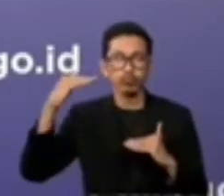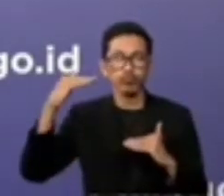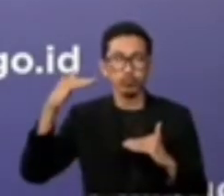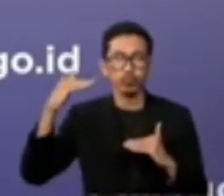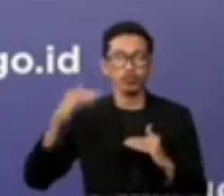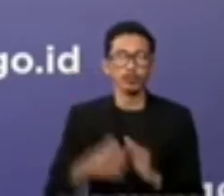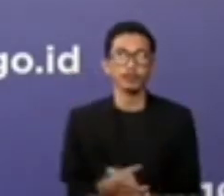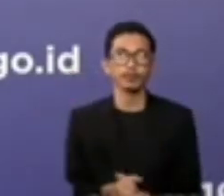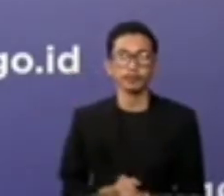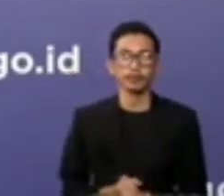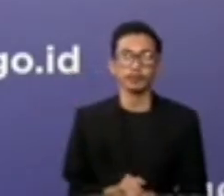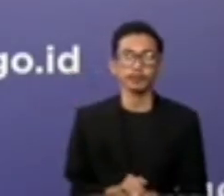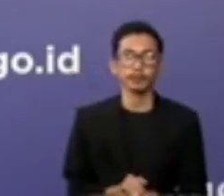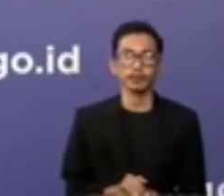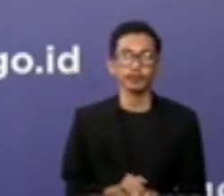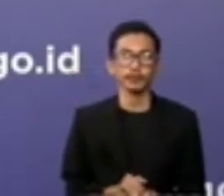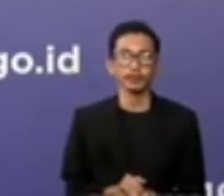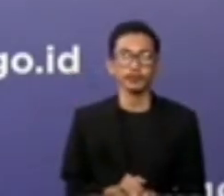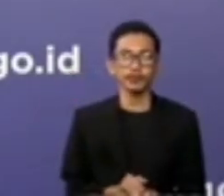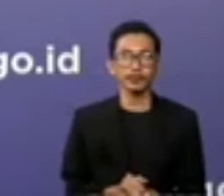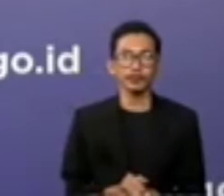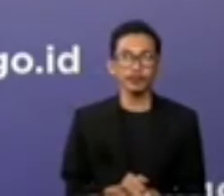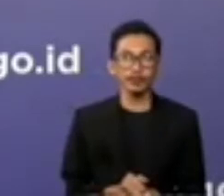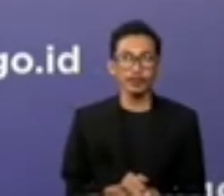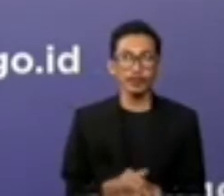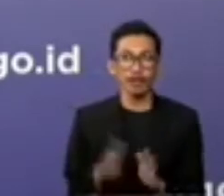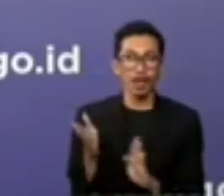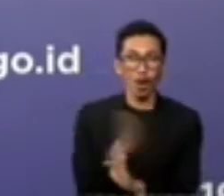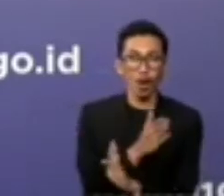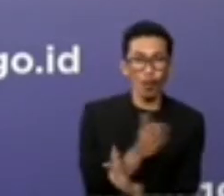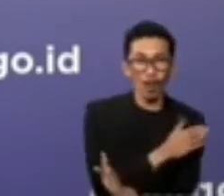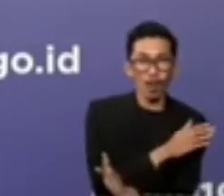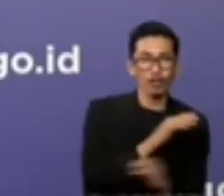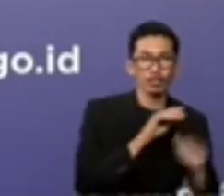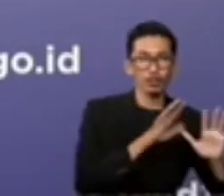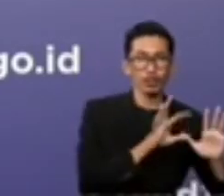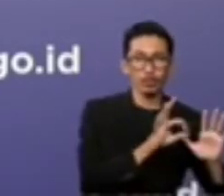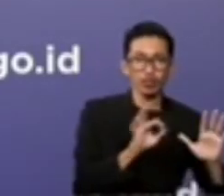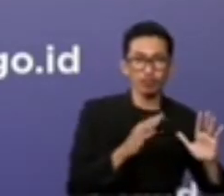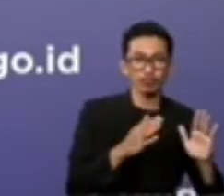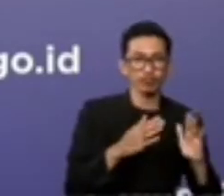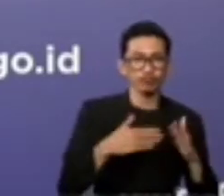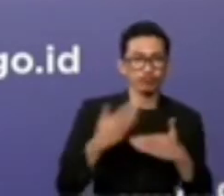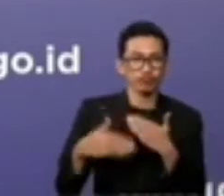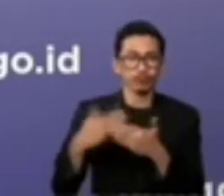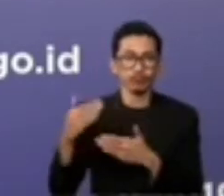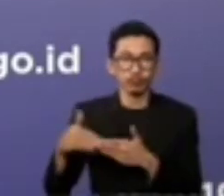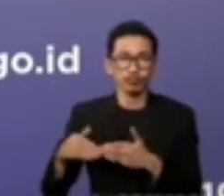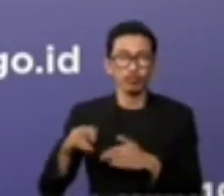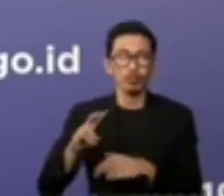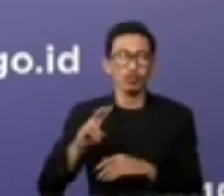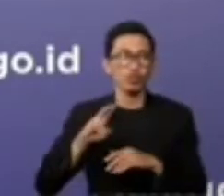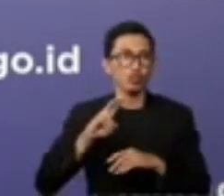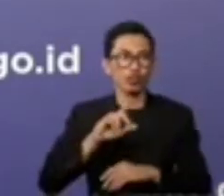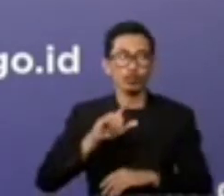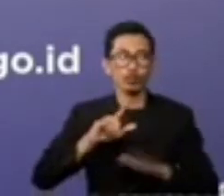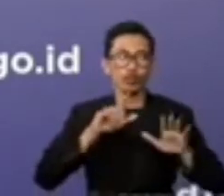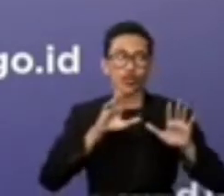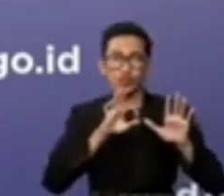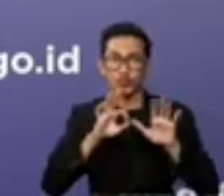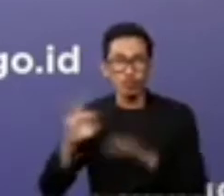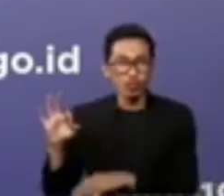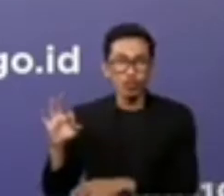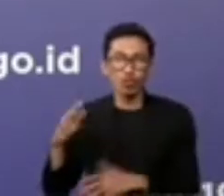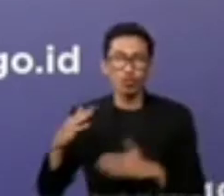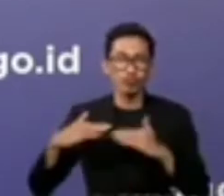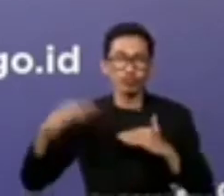dari 10.000 tempat tidur di rumah sakit saat pertama kita merespon pandemi di awal Maret. Namun, berita baiknya